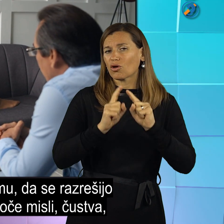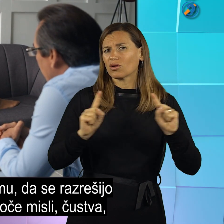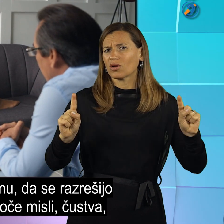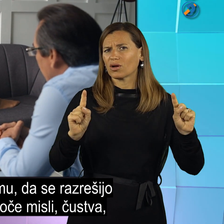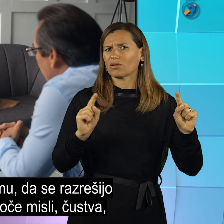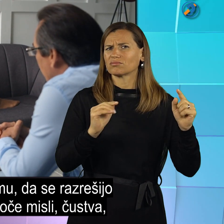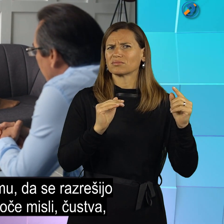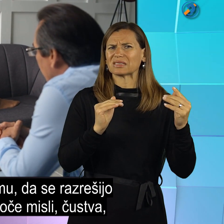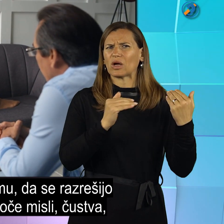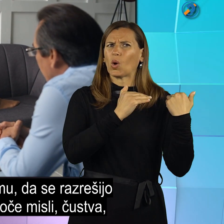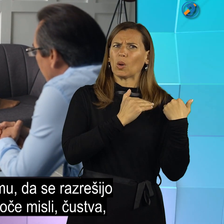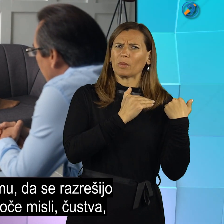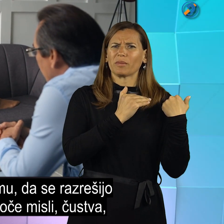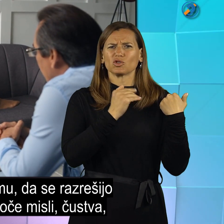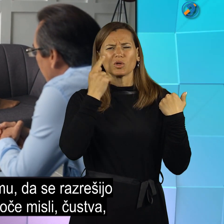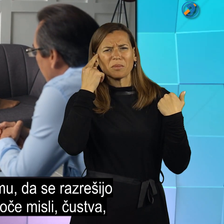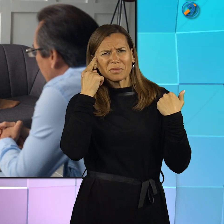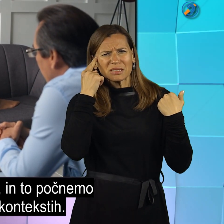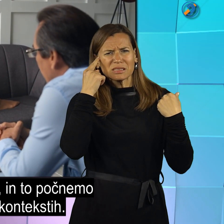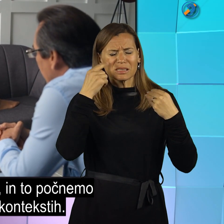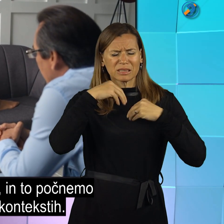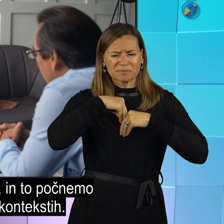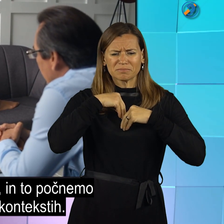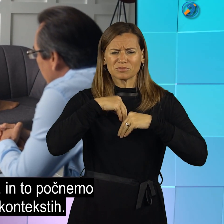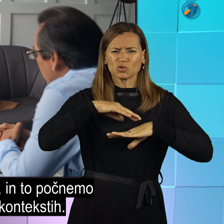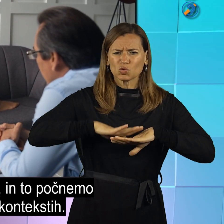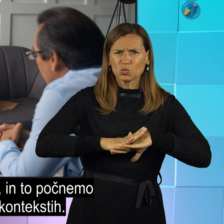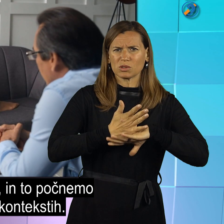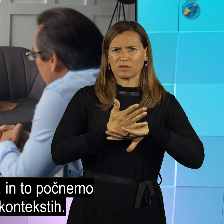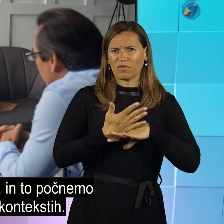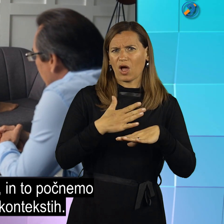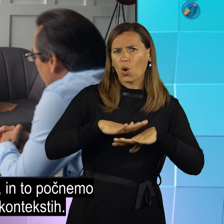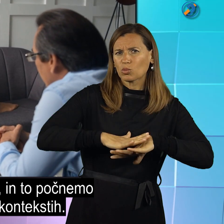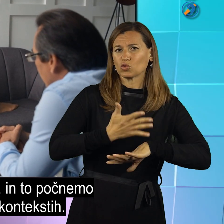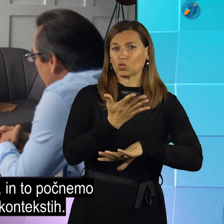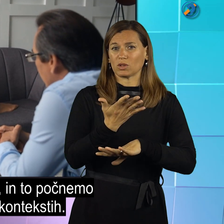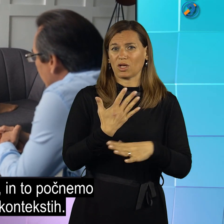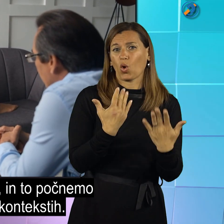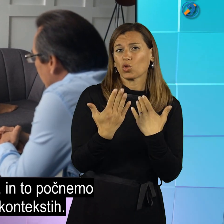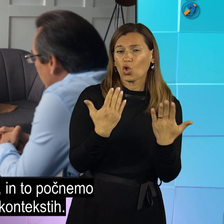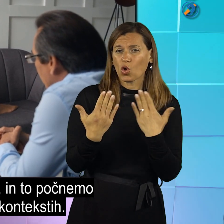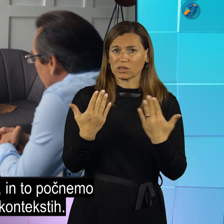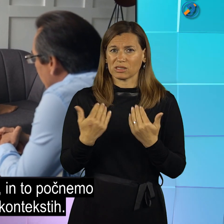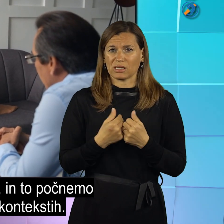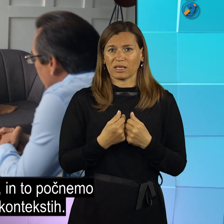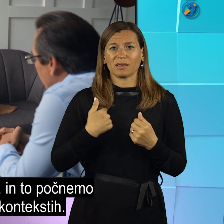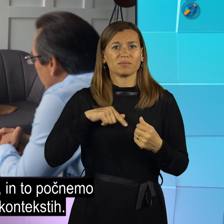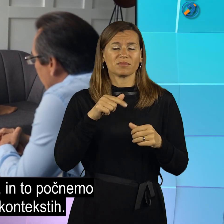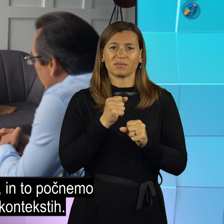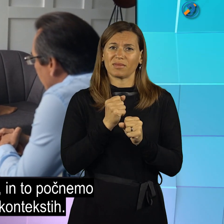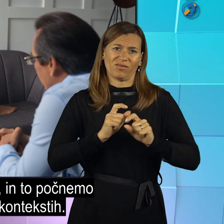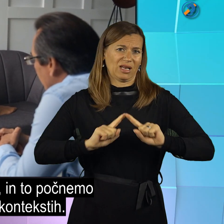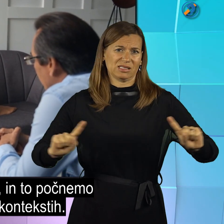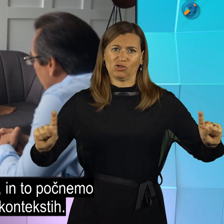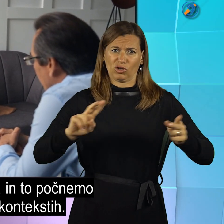razne obremenjujoče misli, čustva, občutki, odnosi, in to počnemo